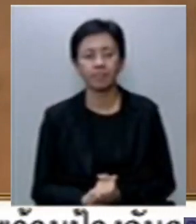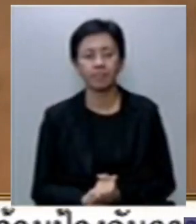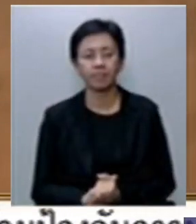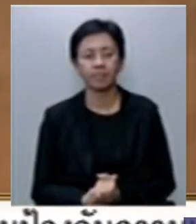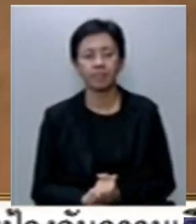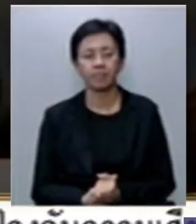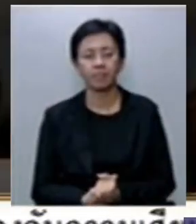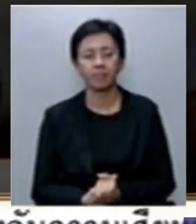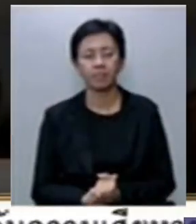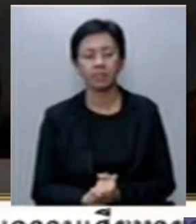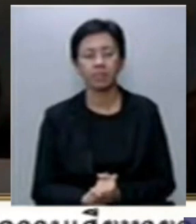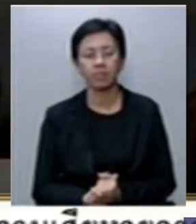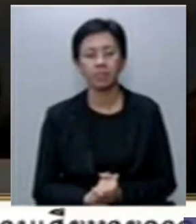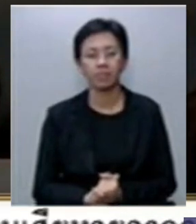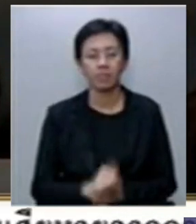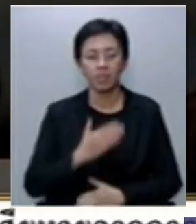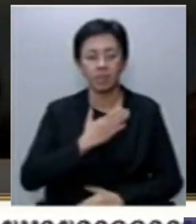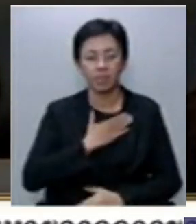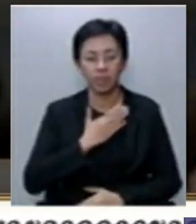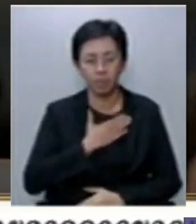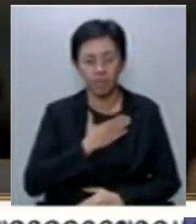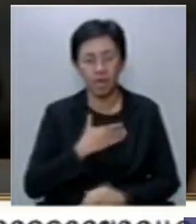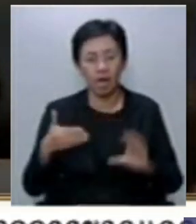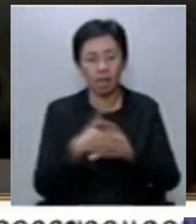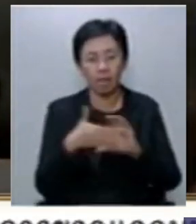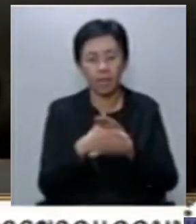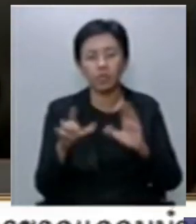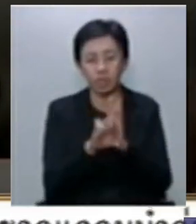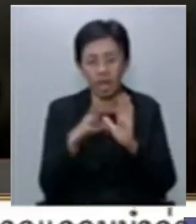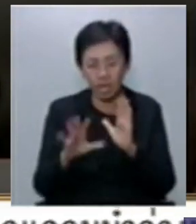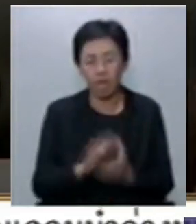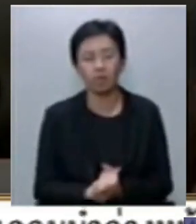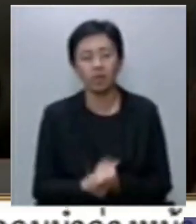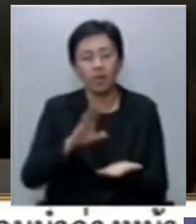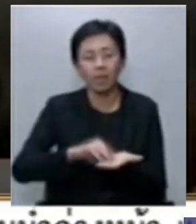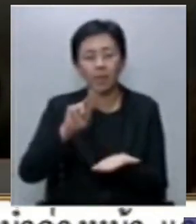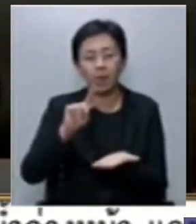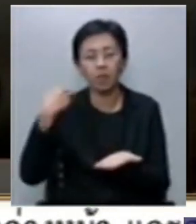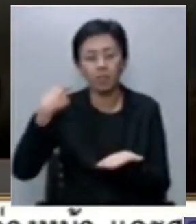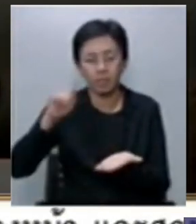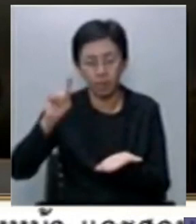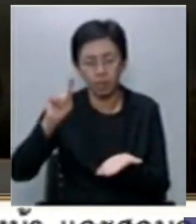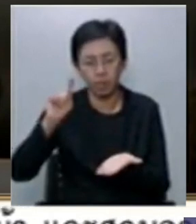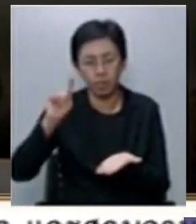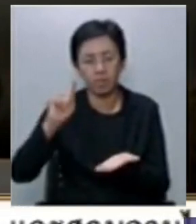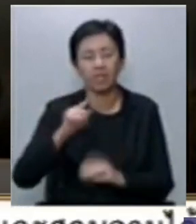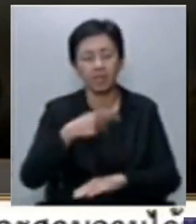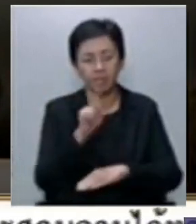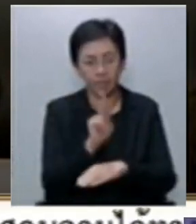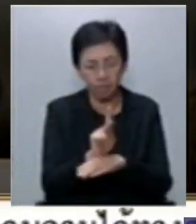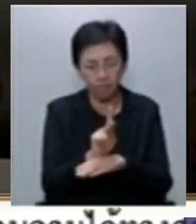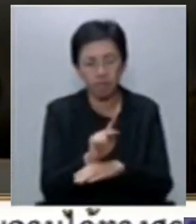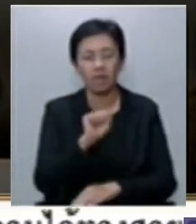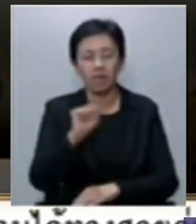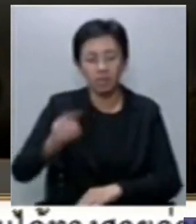กต่าง ผมเรียนอย่างนี้ครับท่านประธานครับผมมีหลังจากสไลด์นี้จะเป็นสไลด์สุดท้ายและเป็นข้อมูลที่มีประโยชน์นะครับต่อท่านประธานนะครับต่อเพื่อนส